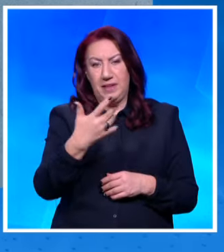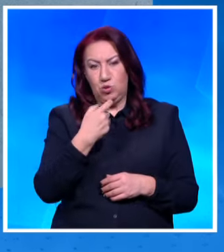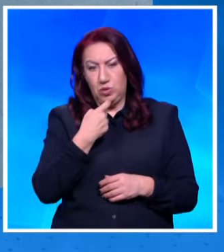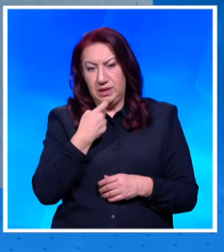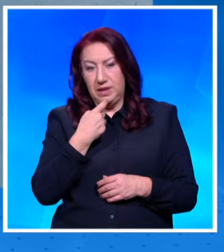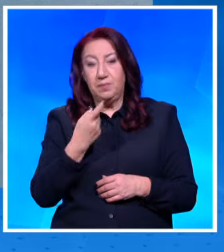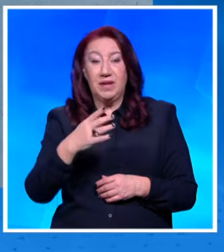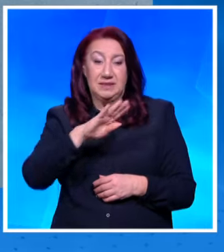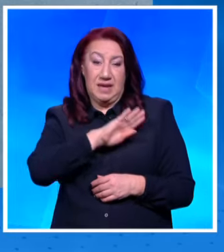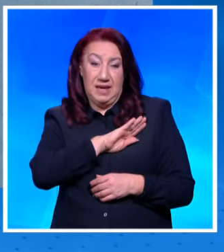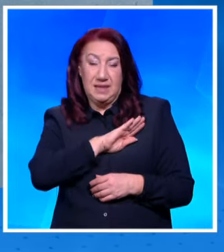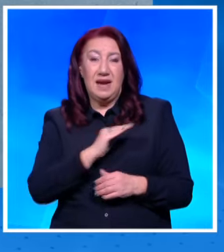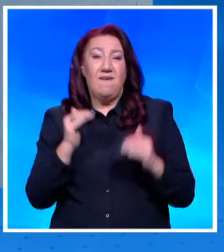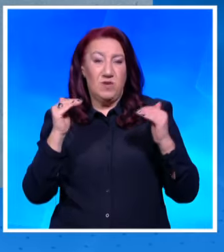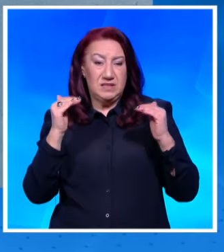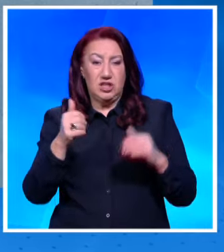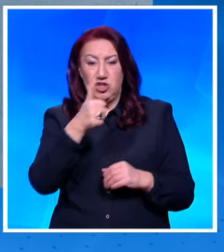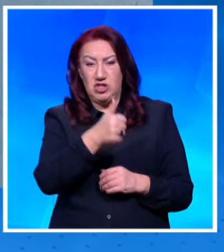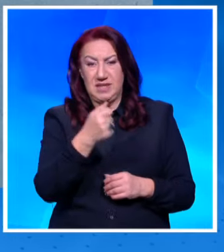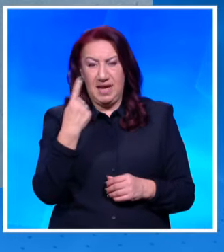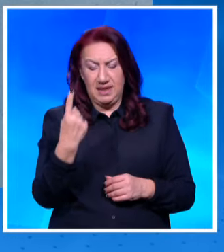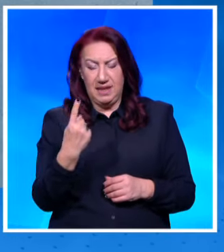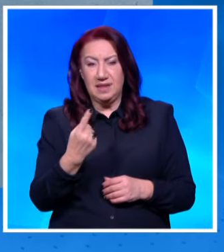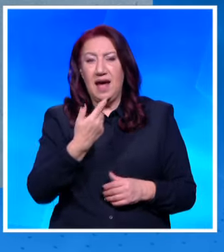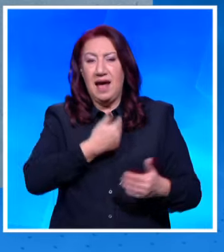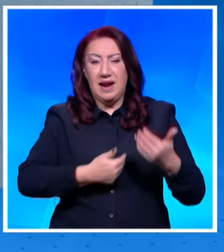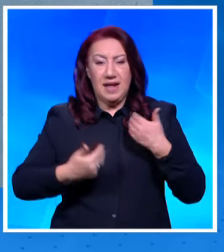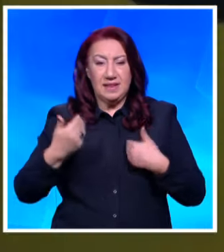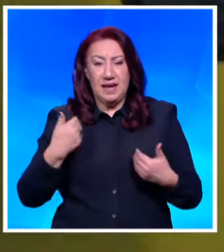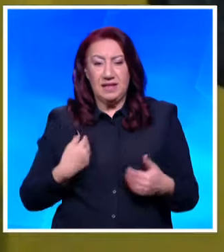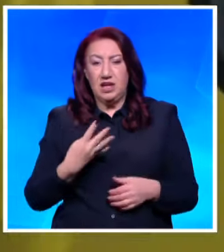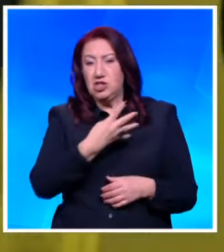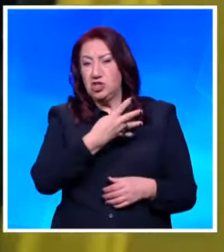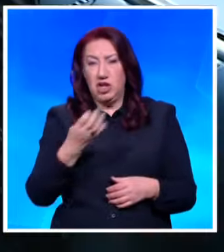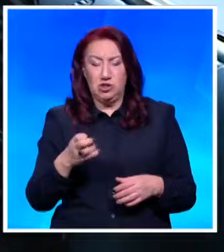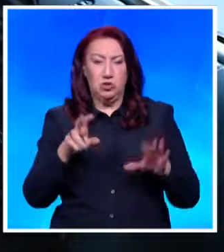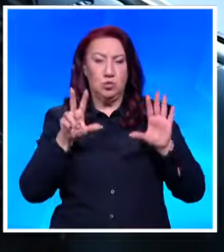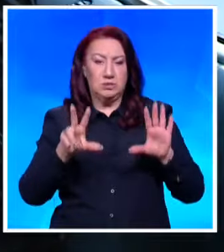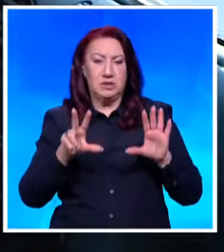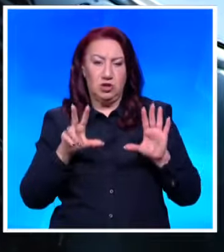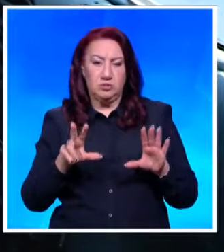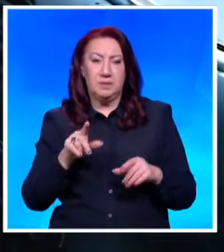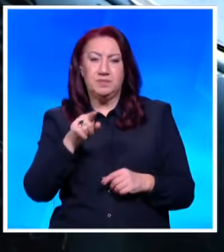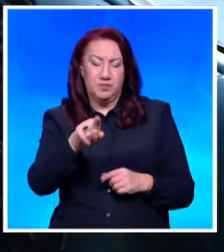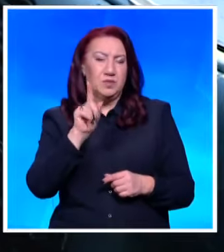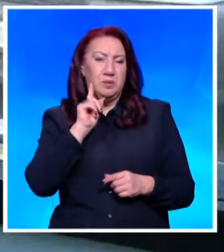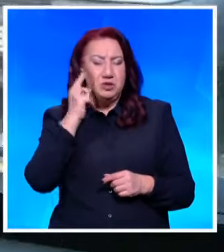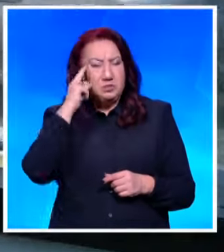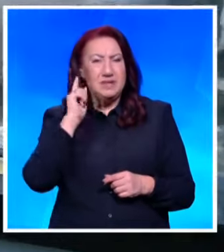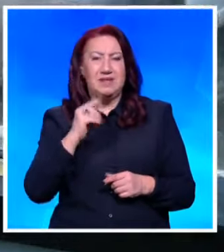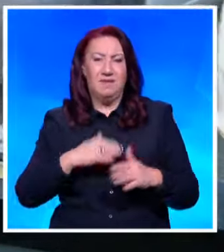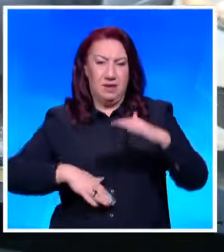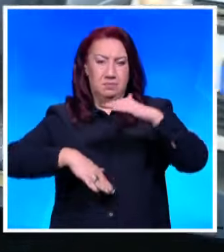61, ранените 488. Заради подобна статистика Колю смята, че трябва да има възрастова граница за